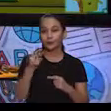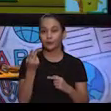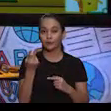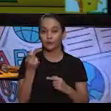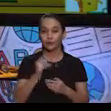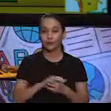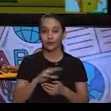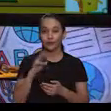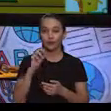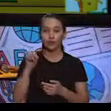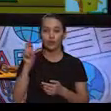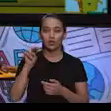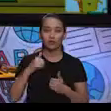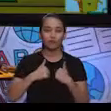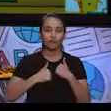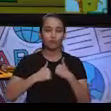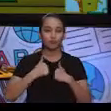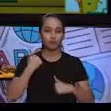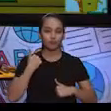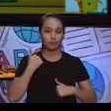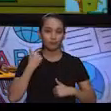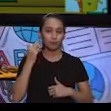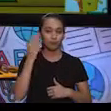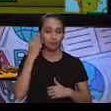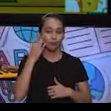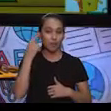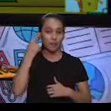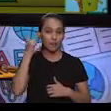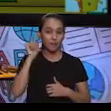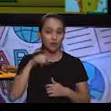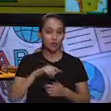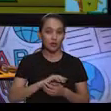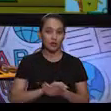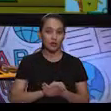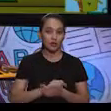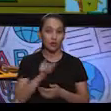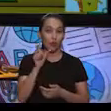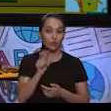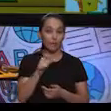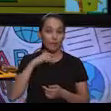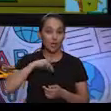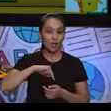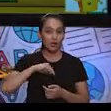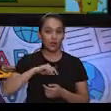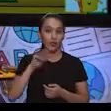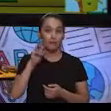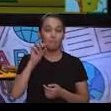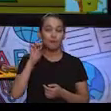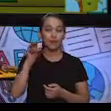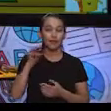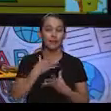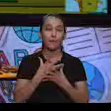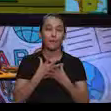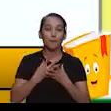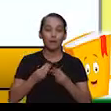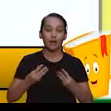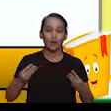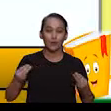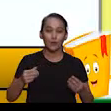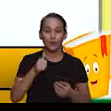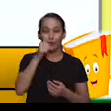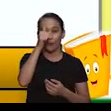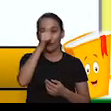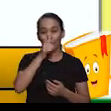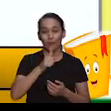Mard, demak bu jasur, qo'rqmas insonlarga nisbatan ishlatiladi. Mart esa bu